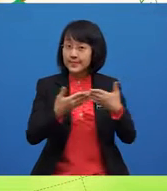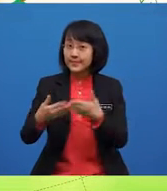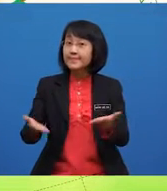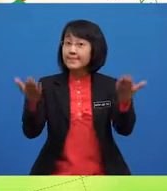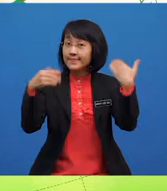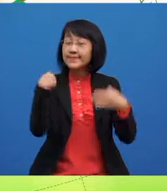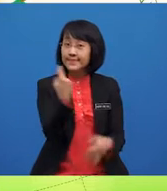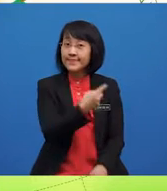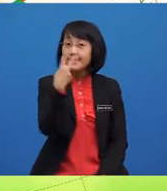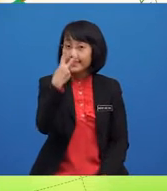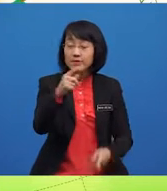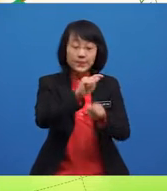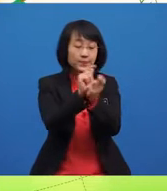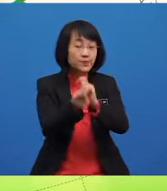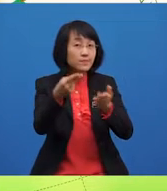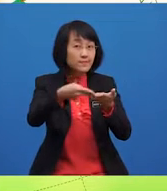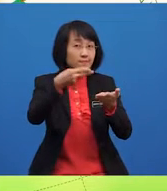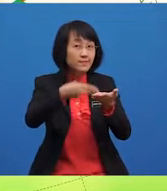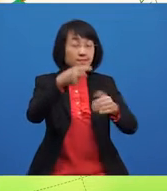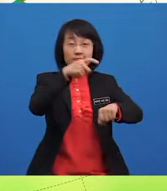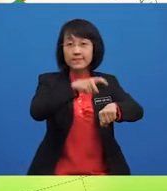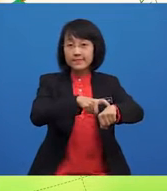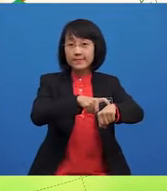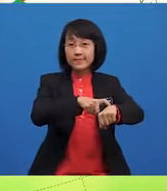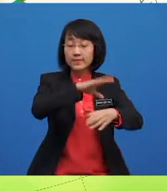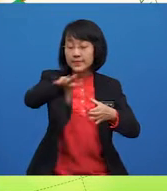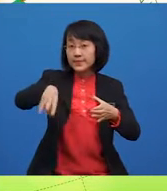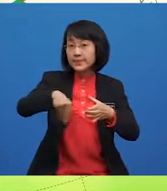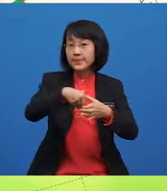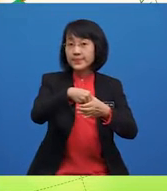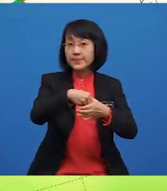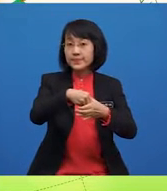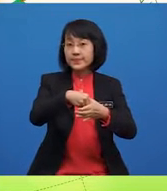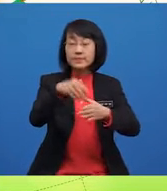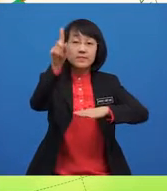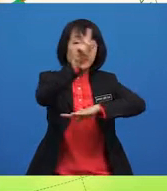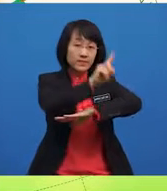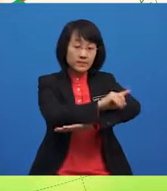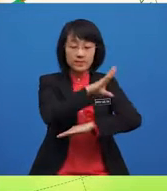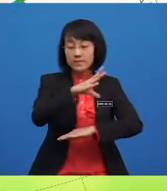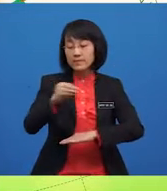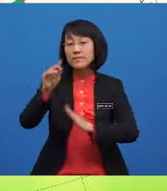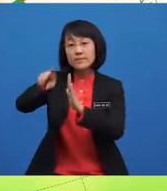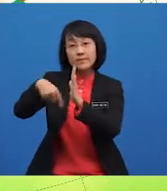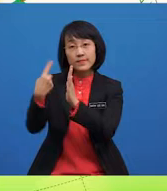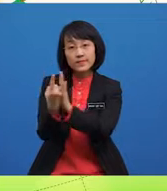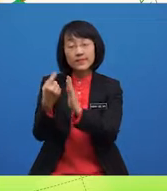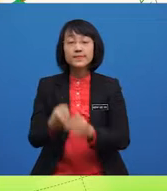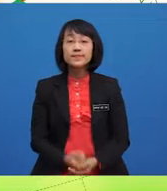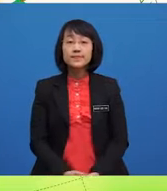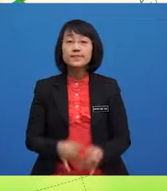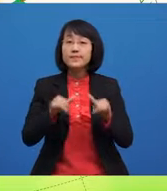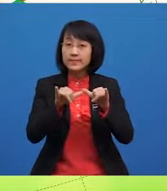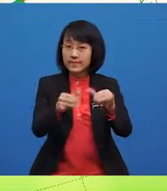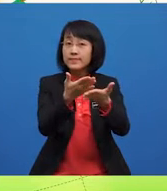kita lihat penukaran unit masa yang melibatkan hari dan jam pula. Masihkah